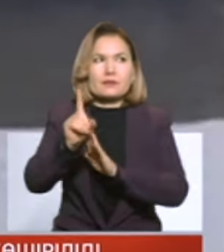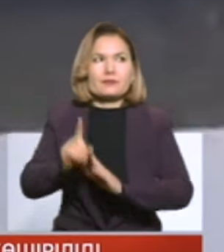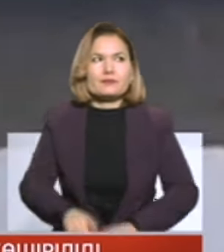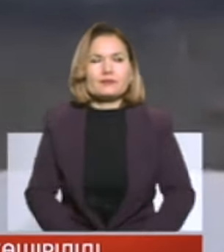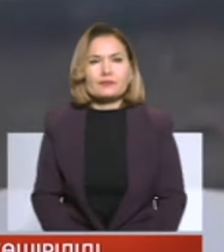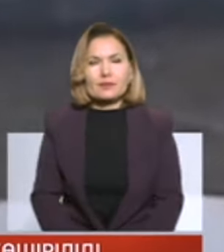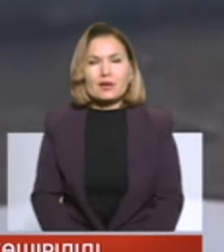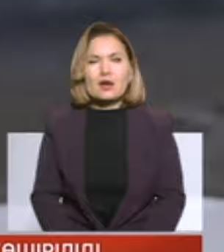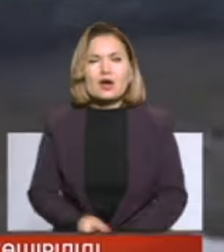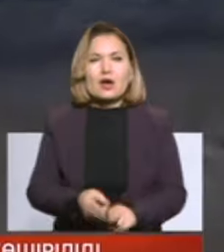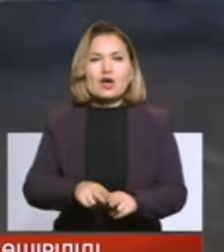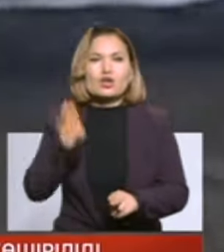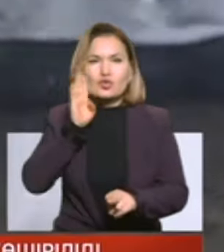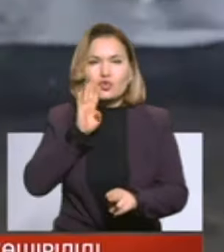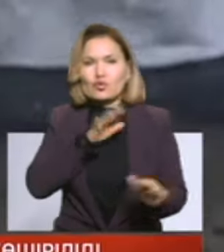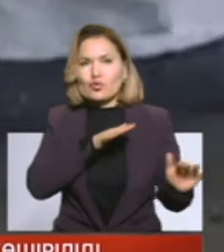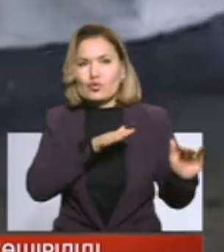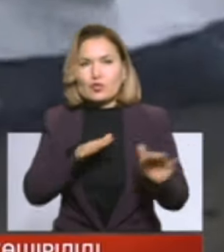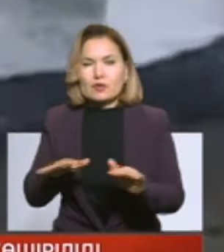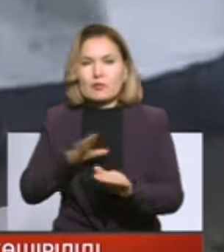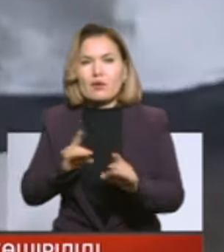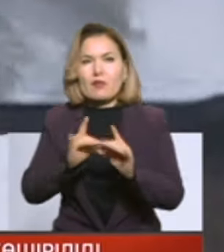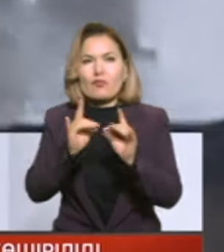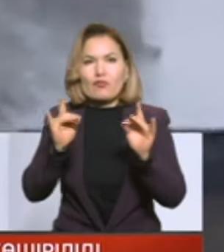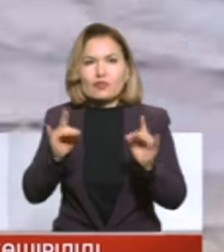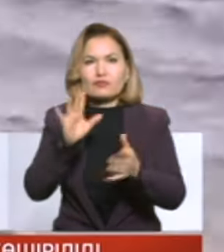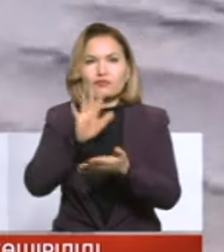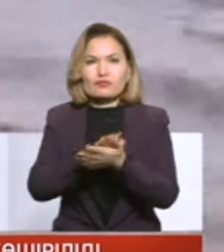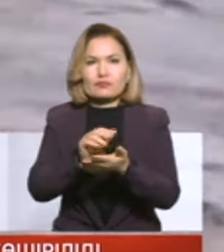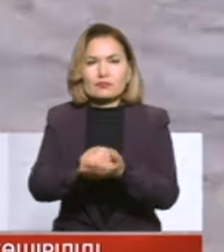Жолдың жиегін шайып, мост құлауда.